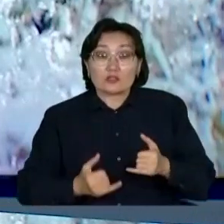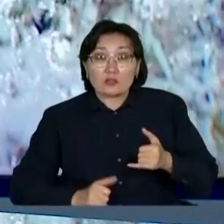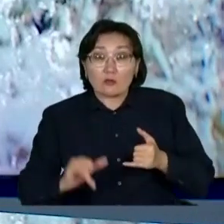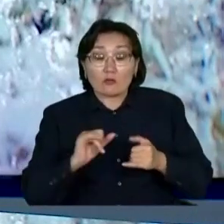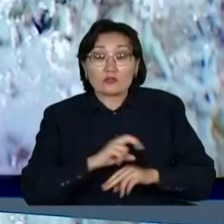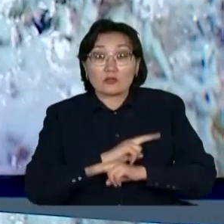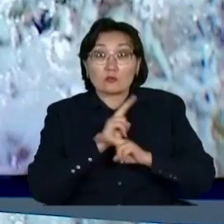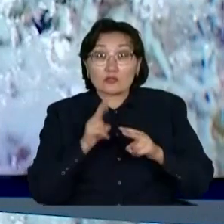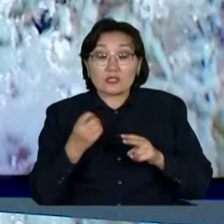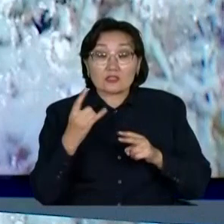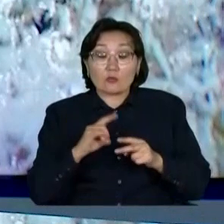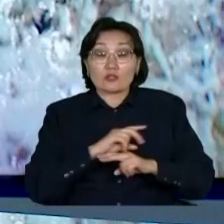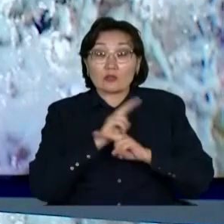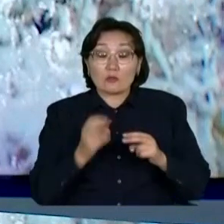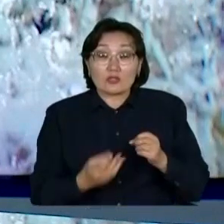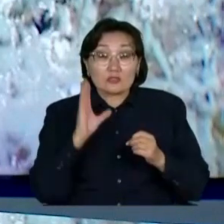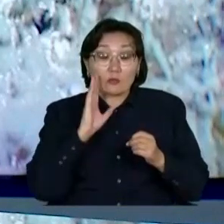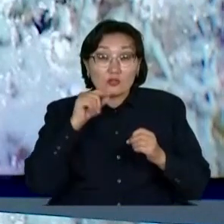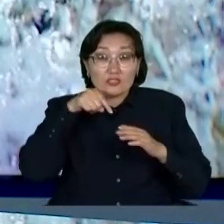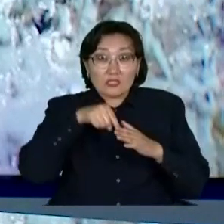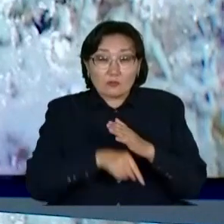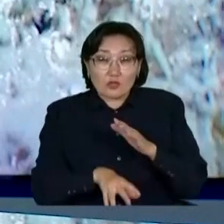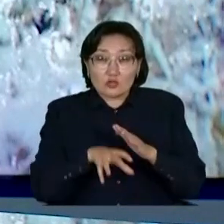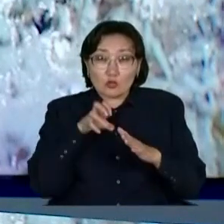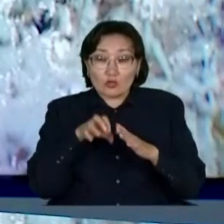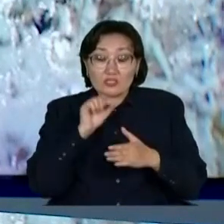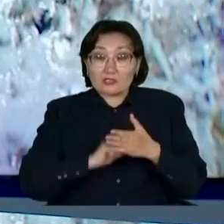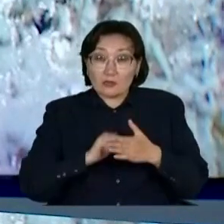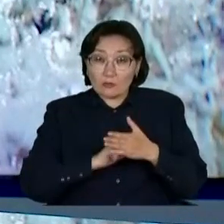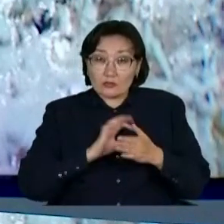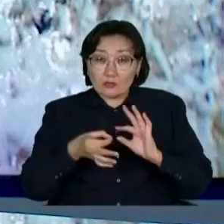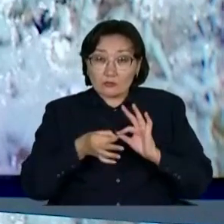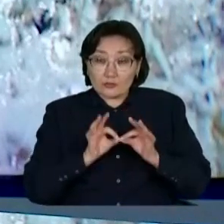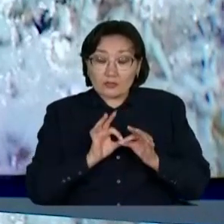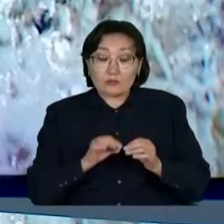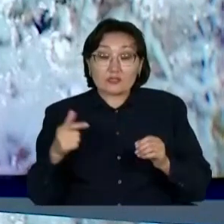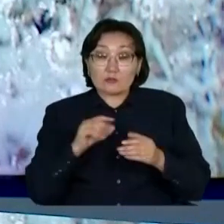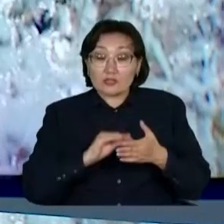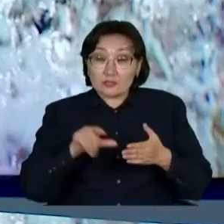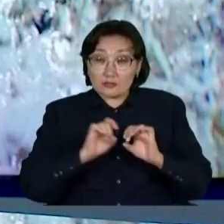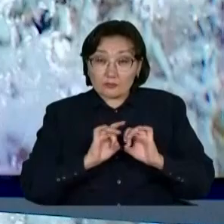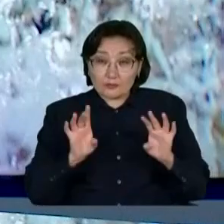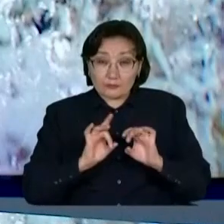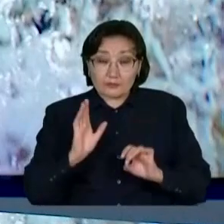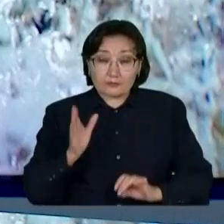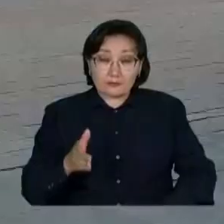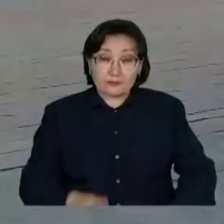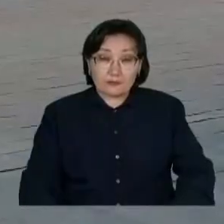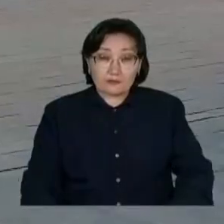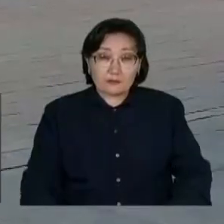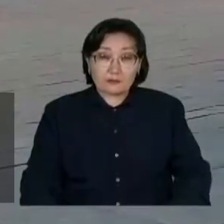ажал құшқан бүлдіршінің өліміне субырқақ ішіндегі сорғы себеп екен. Оқиғаның жай-жапсарын атыраулық әріптесім біліп келді.